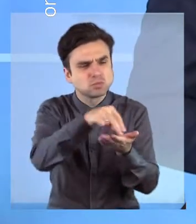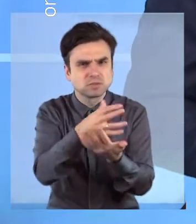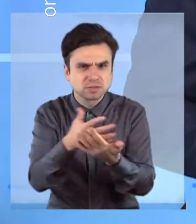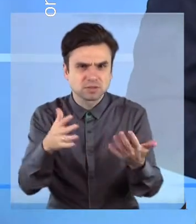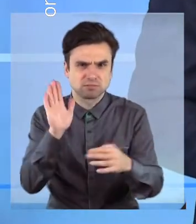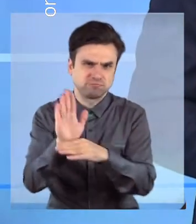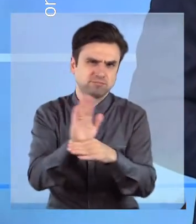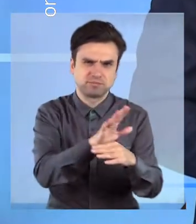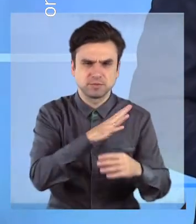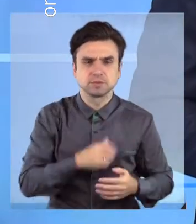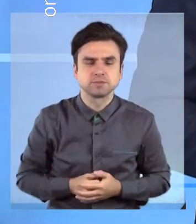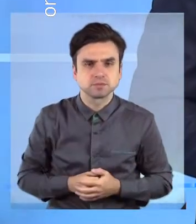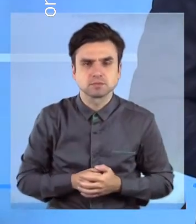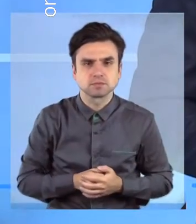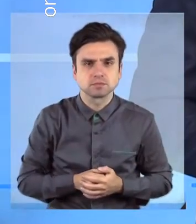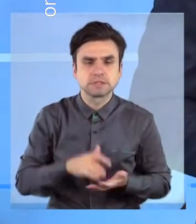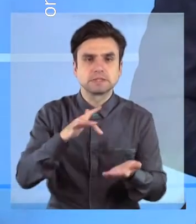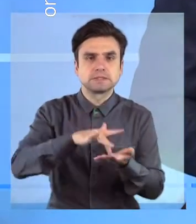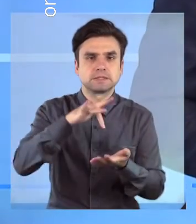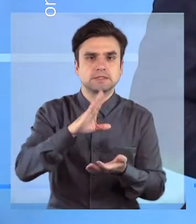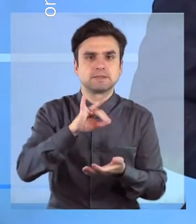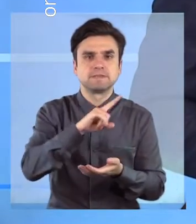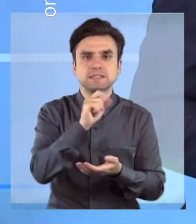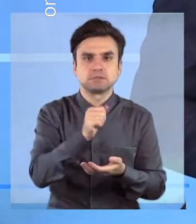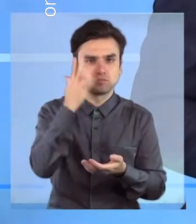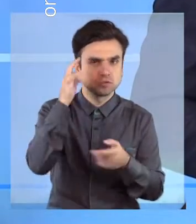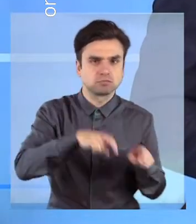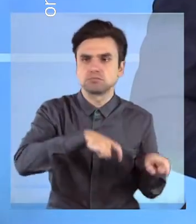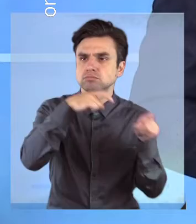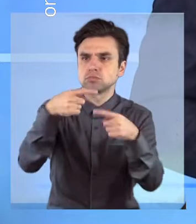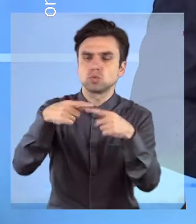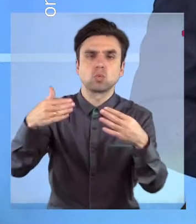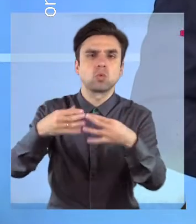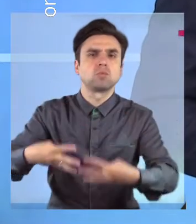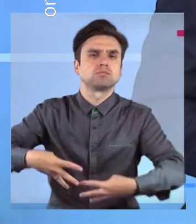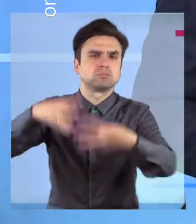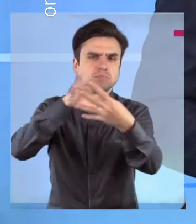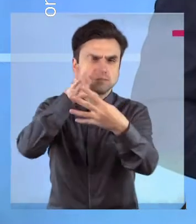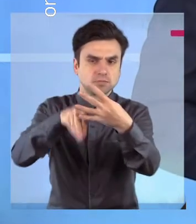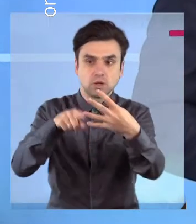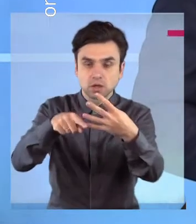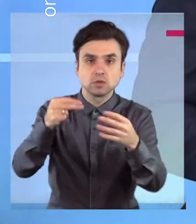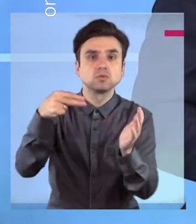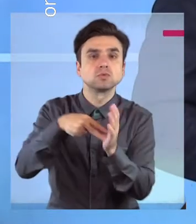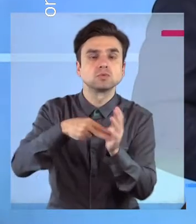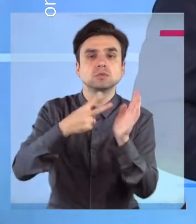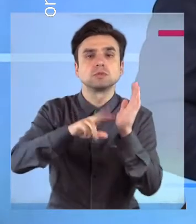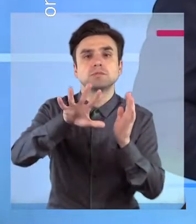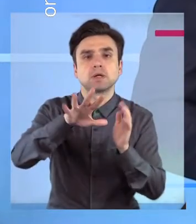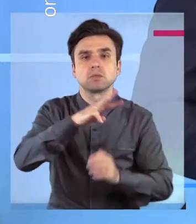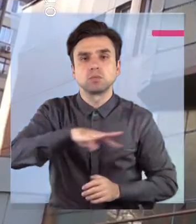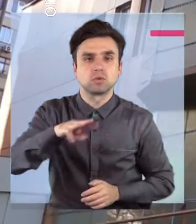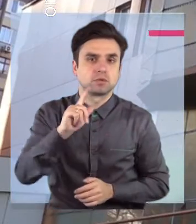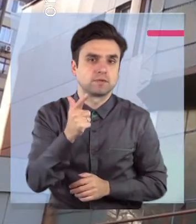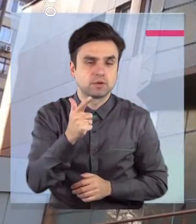Центровіза хоче поїхати. Нова дороговартісна будівля коштуватиме місту 75 мільйонів гривень. Знаходиться приміщення за